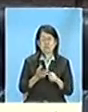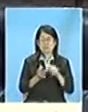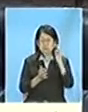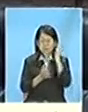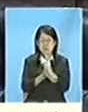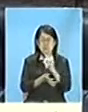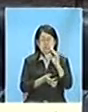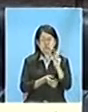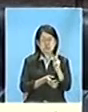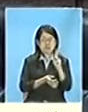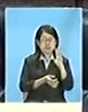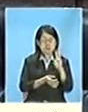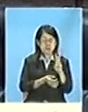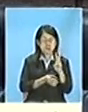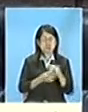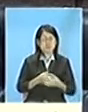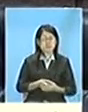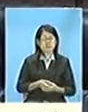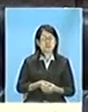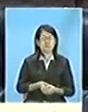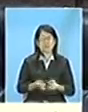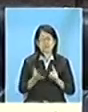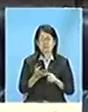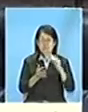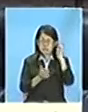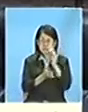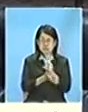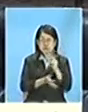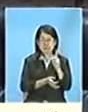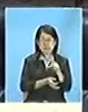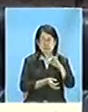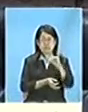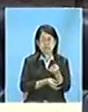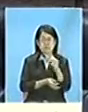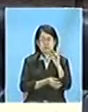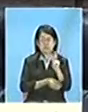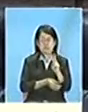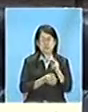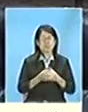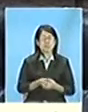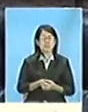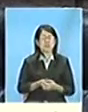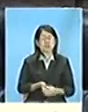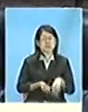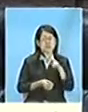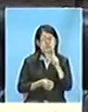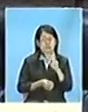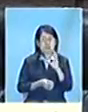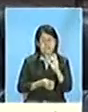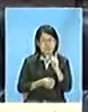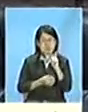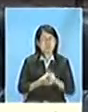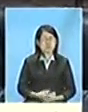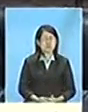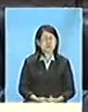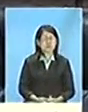ทภักดีภูมิพลตำรวจตรีขจรสายวัฒน์นายขวัญชัยพนมขวัญ